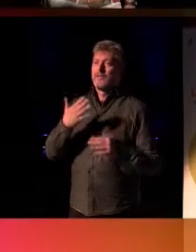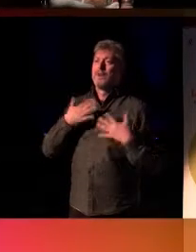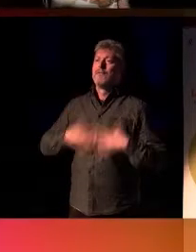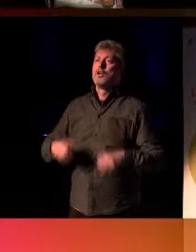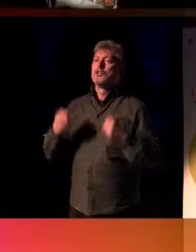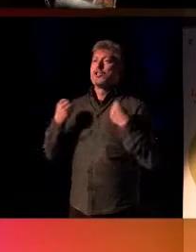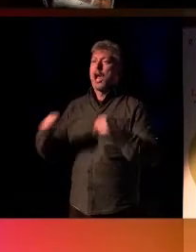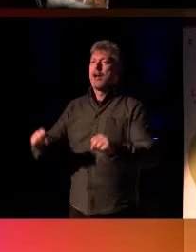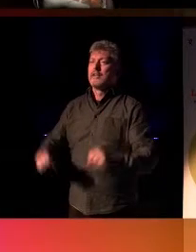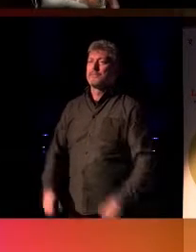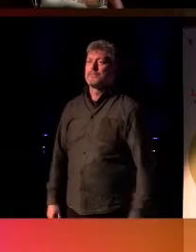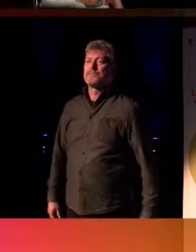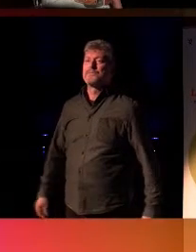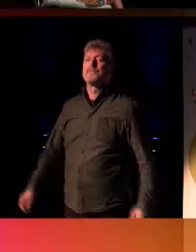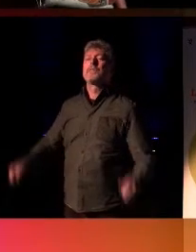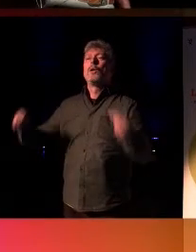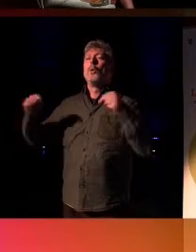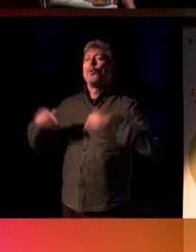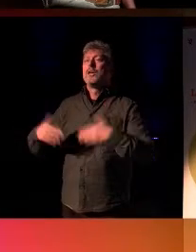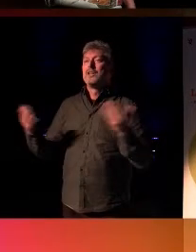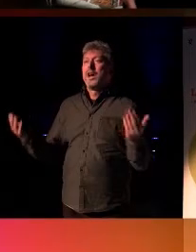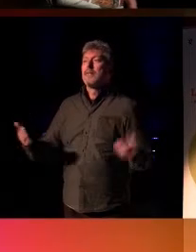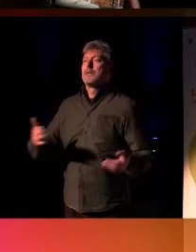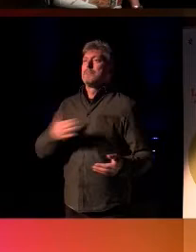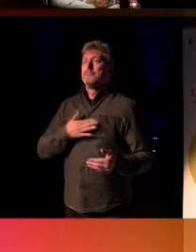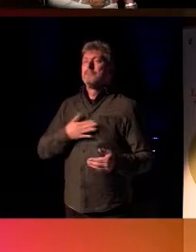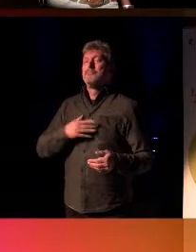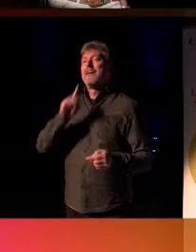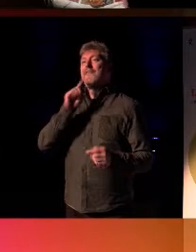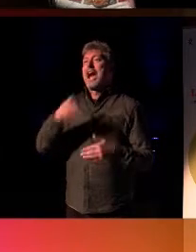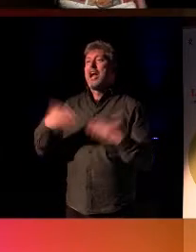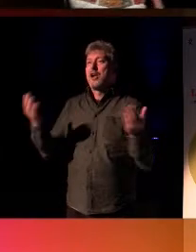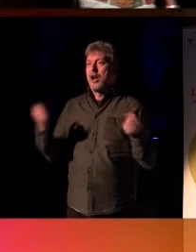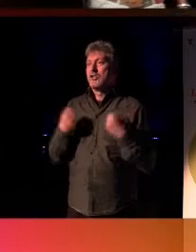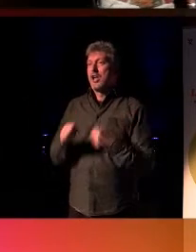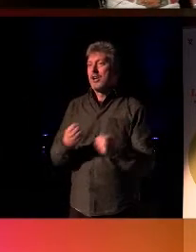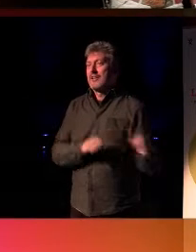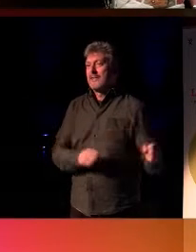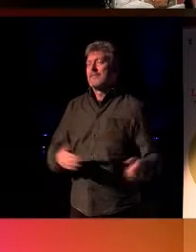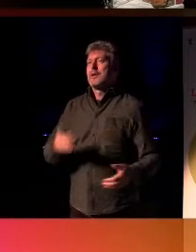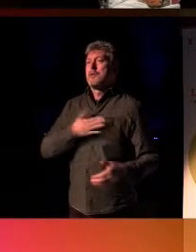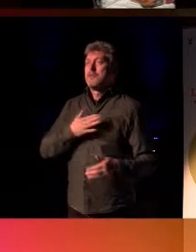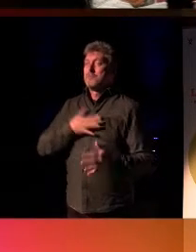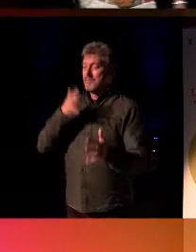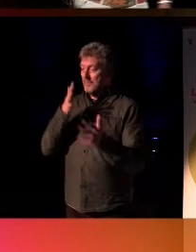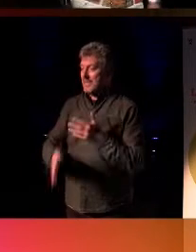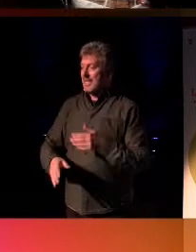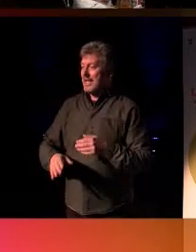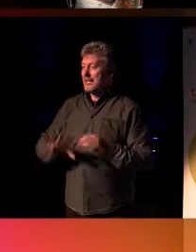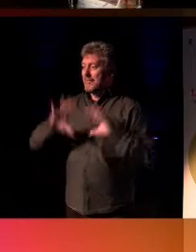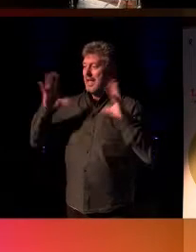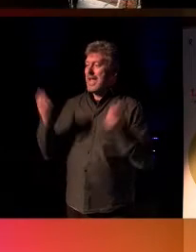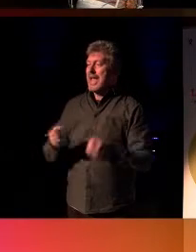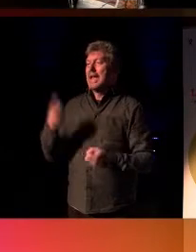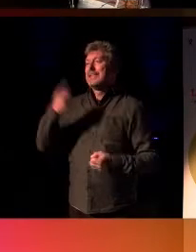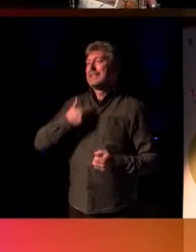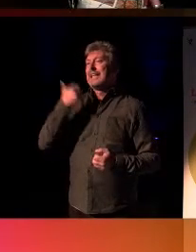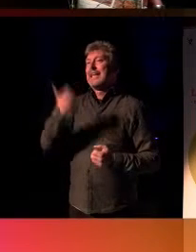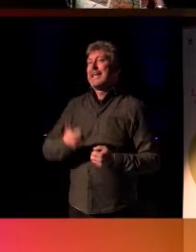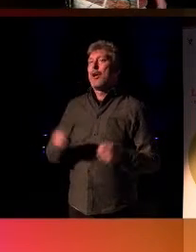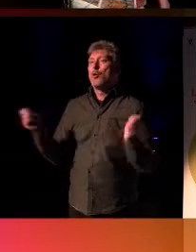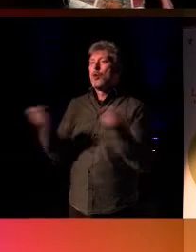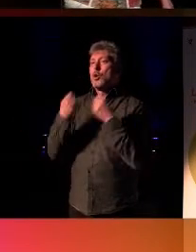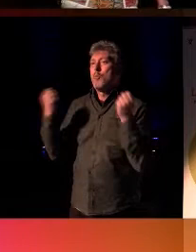Og i dag har vi lyst til å slå et slag for hverdagsaktiviteten. Det har vi lyst til å gjøre gjennom hele vårt 10-årsjubileum. Vi